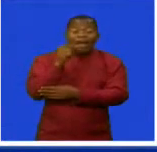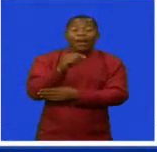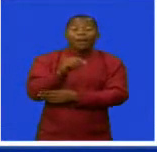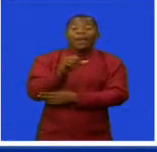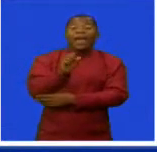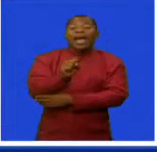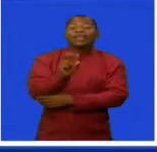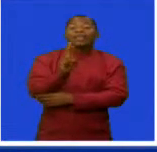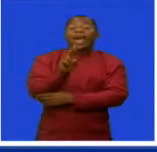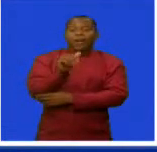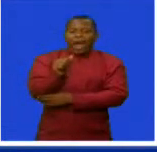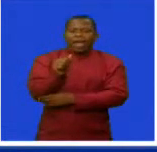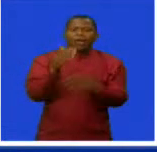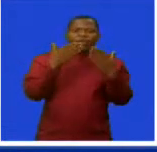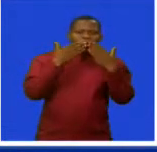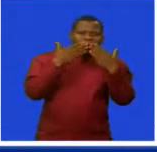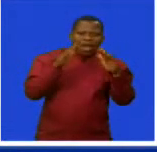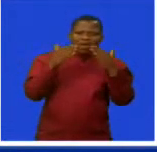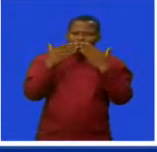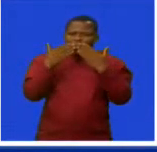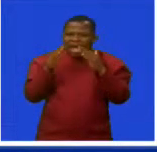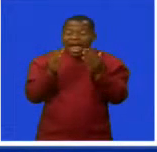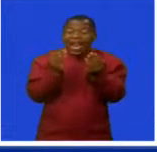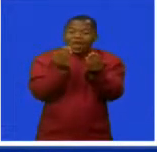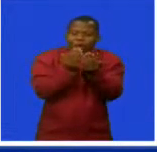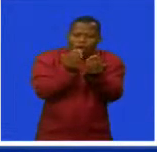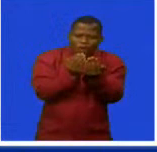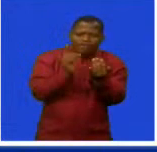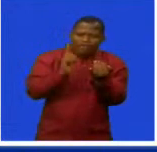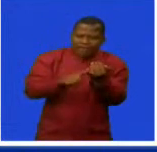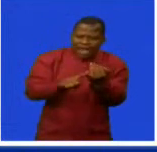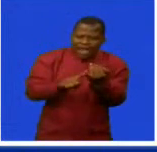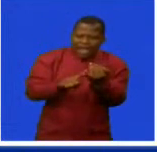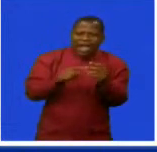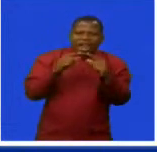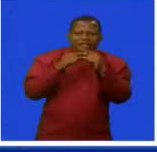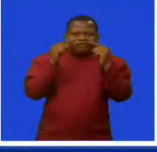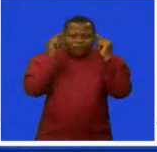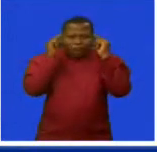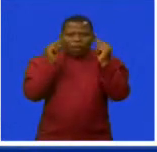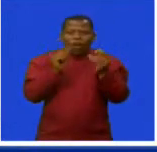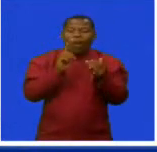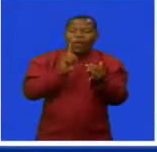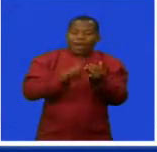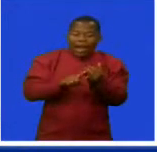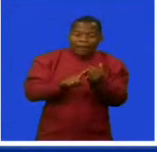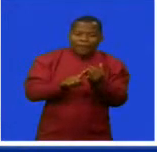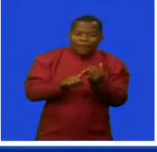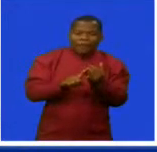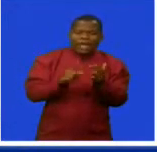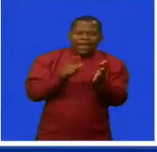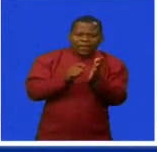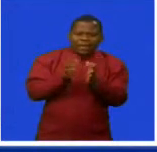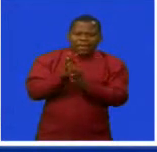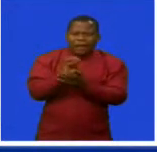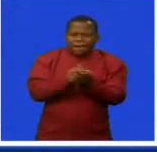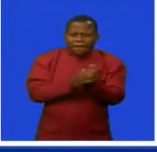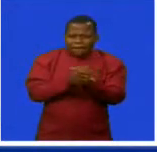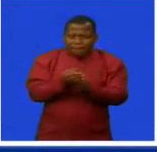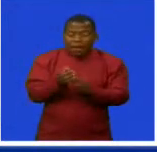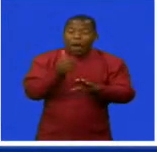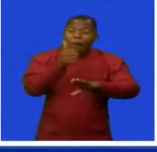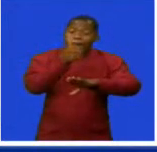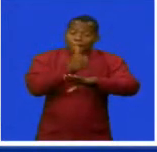letikolo ngetifonyo kanye nemithi yekubulala imagciwane etandleni. Loku kwethulwe ngumphathi walelibandla Tumsani Masilela kuletikolo